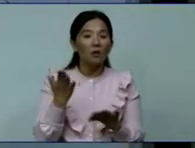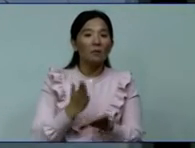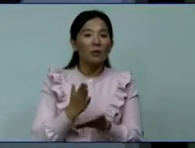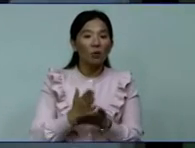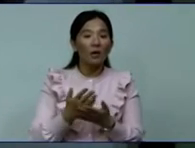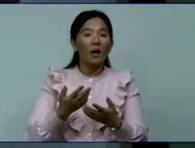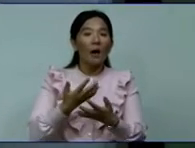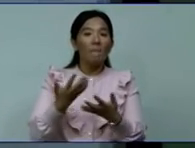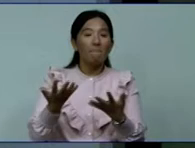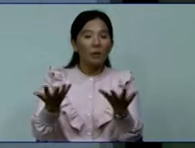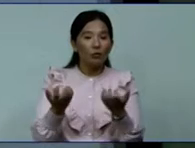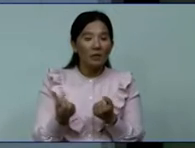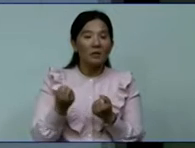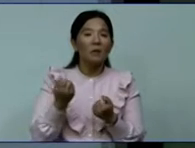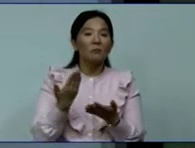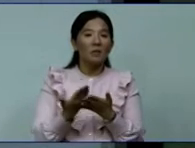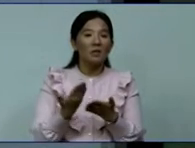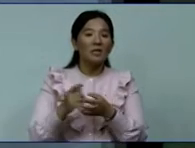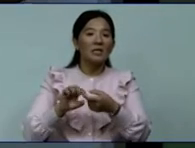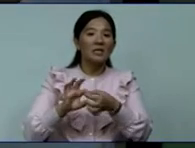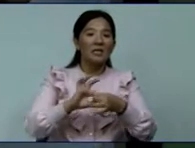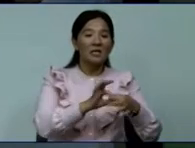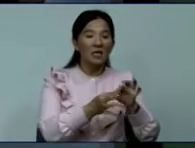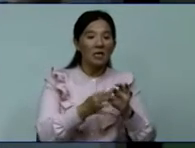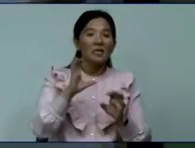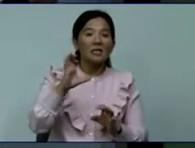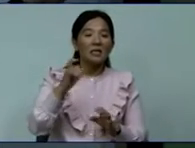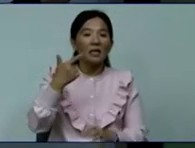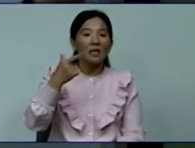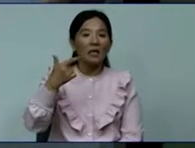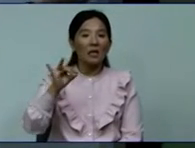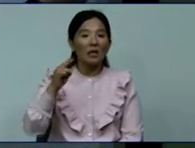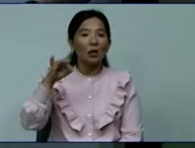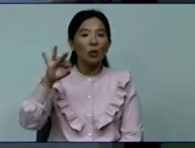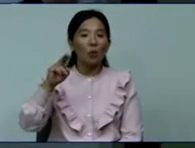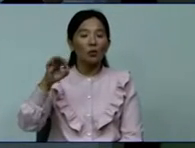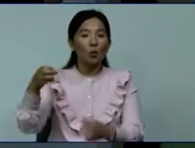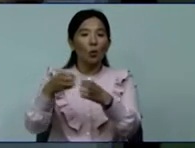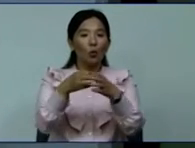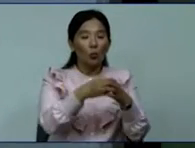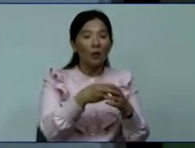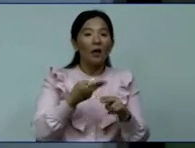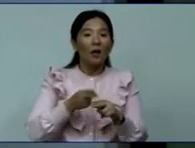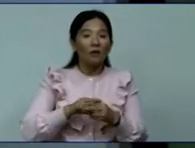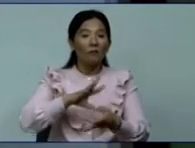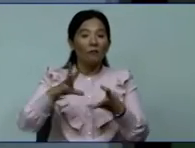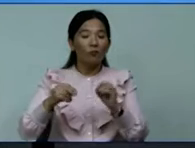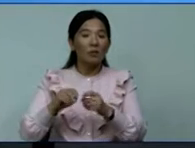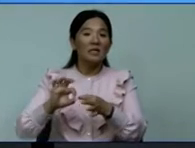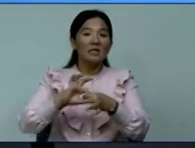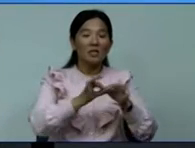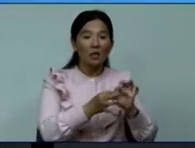образовывать соединение, например, с гидроксогруппой. И данное соединение у нас будет